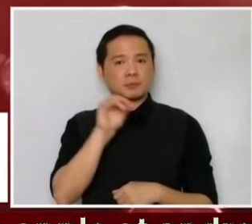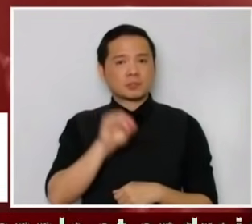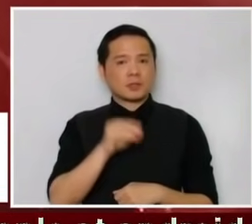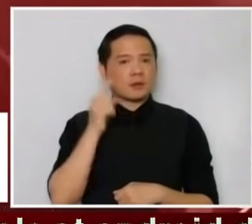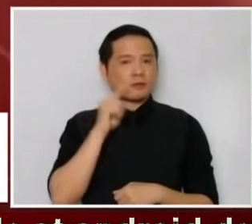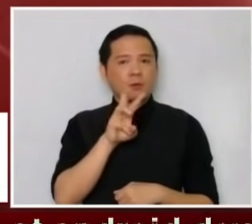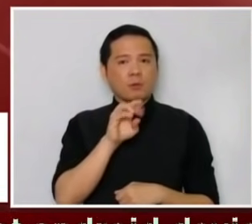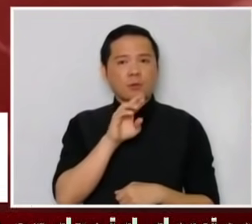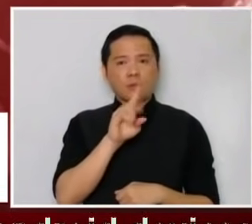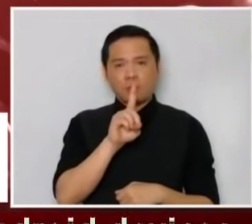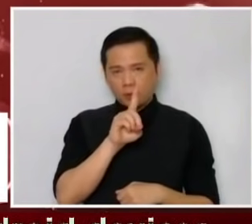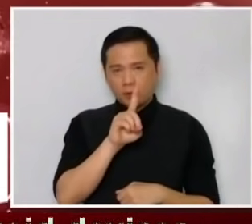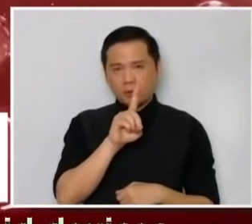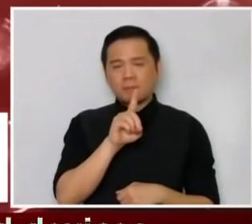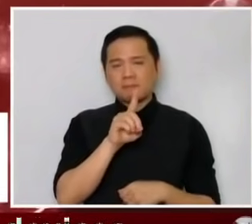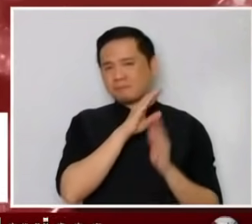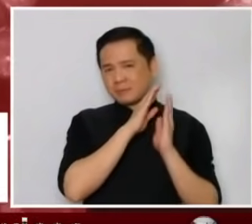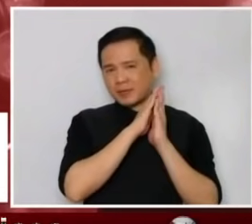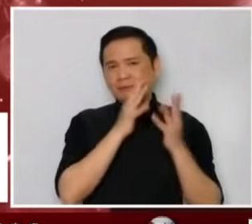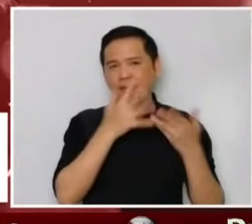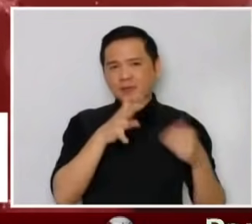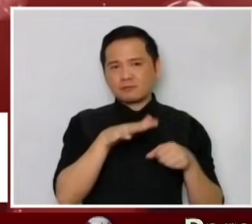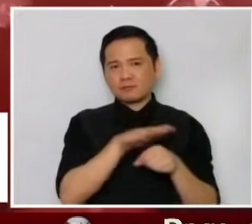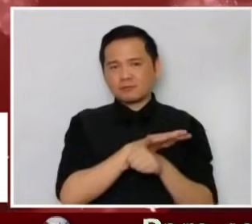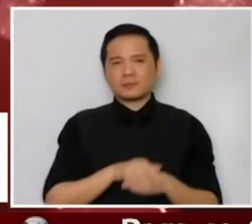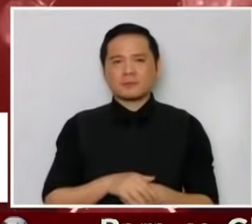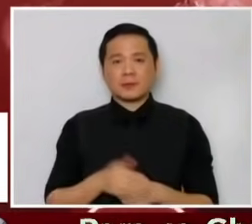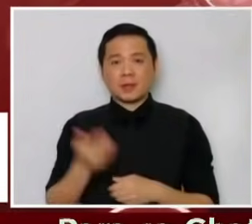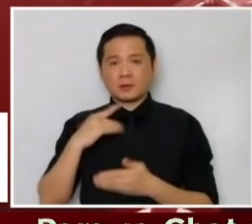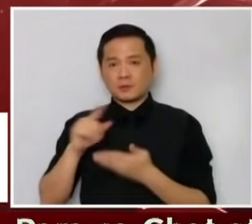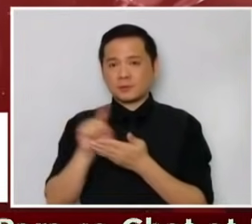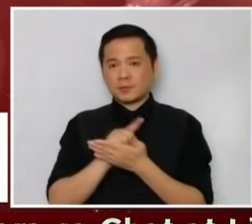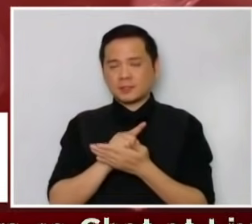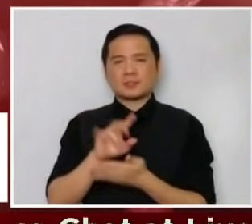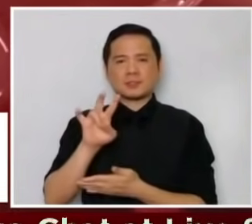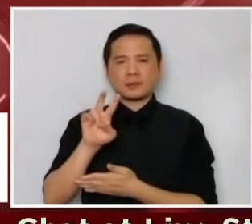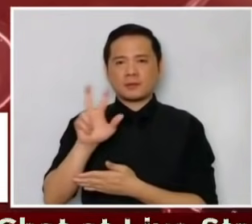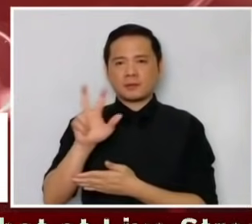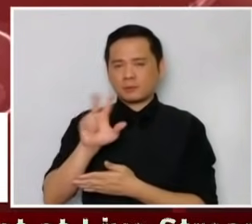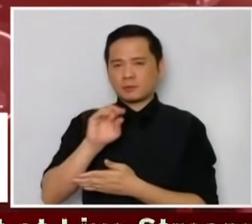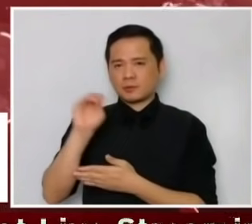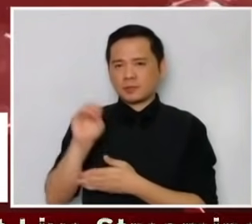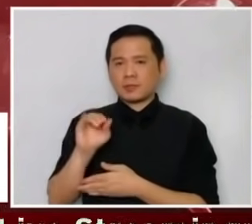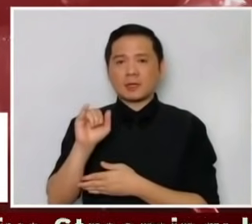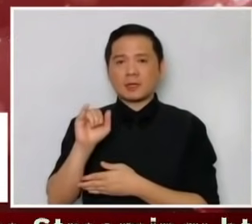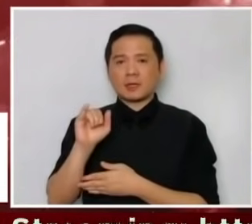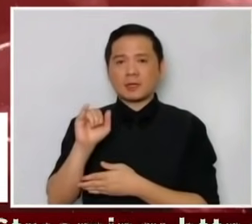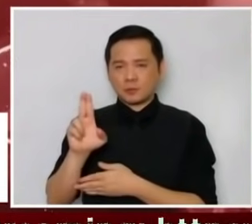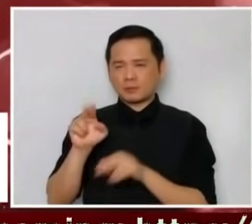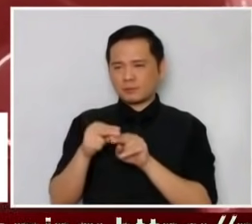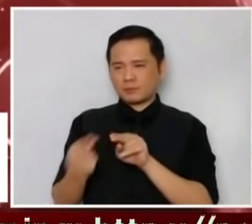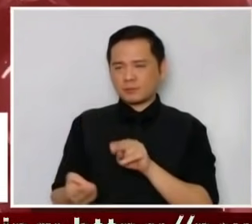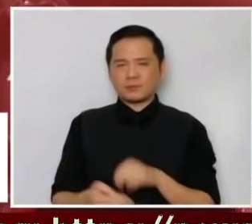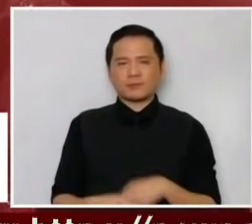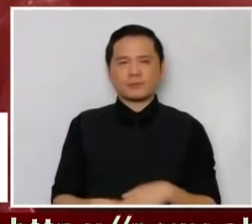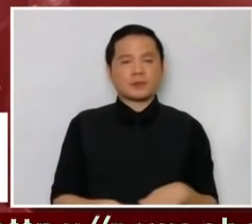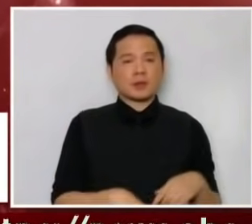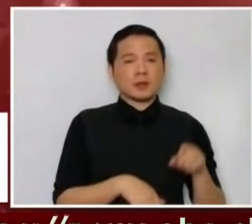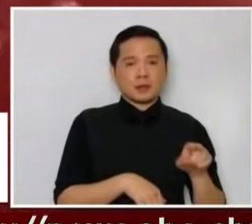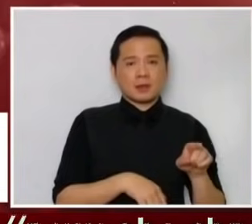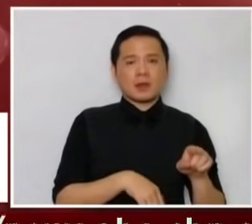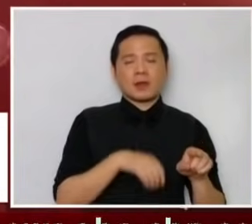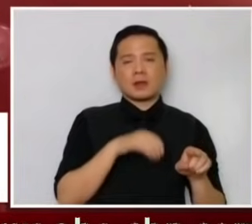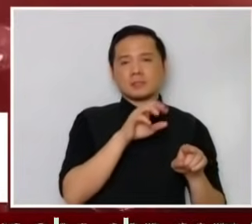okupado. Makaraan ng isang linggo, bumaba sa 73% ang ICU utilization rate at 64% naman